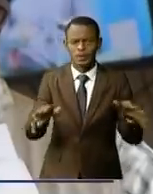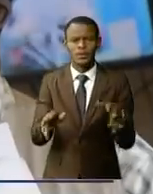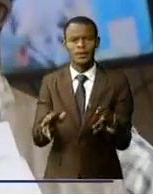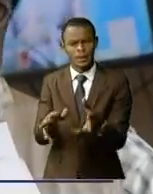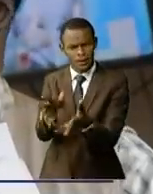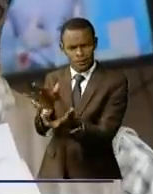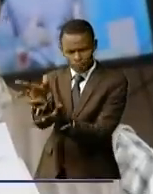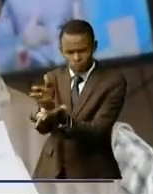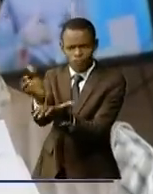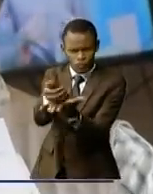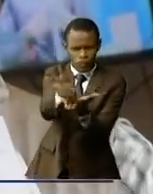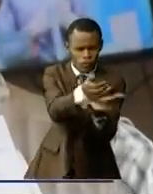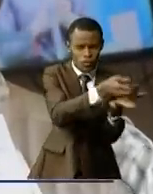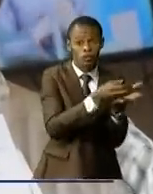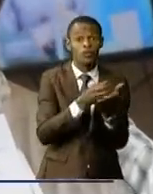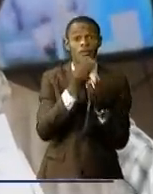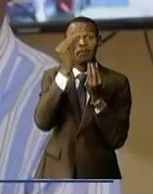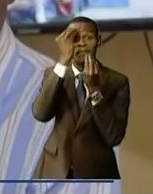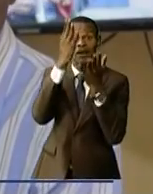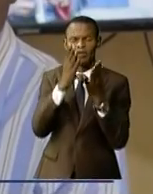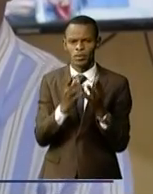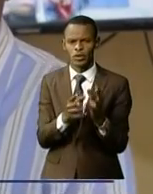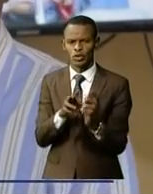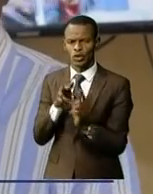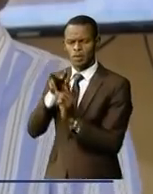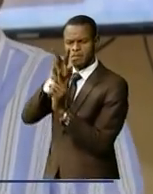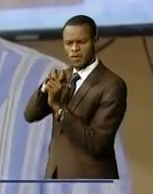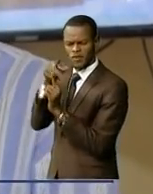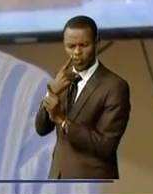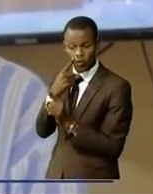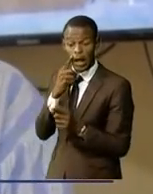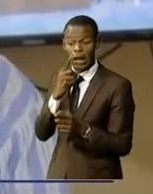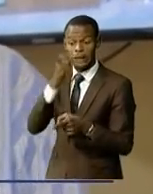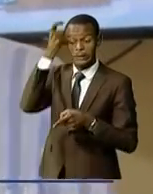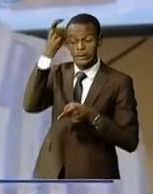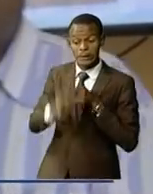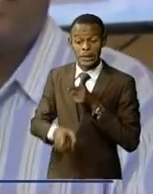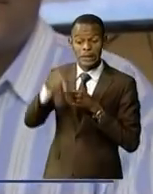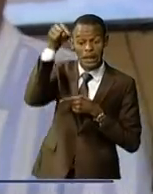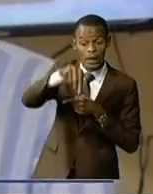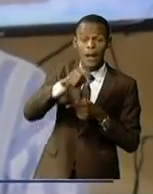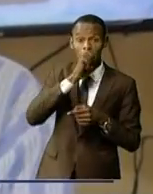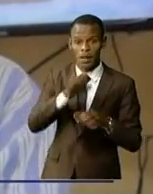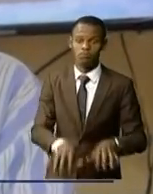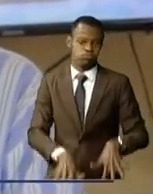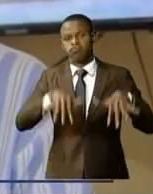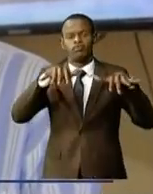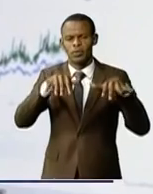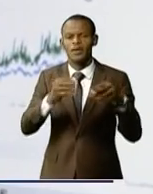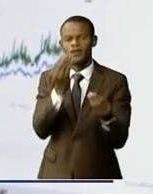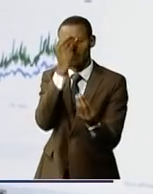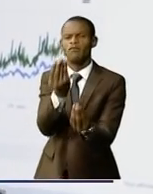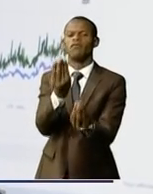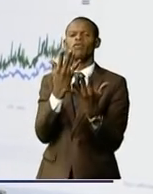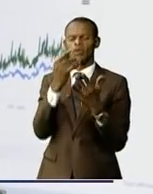mer. C'est ce qu'a annoncé Pierre Tichimbi, technicien informaticien. Lors de la présentation de l'équipement de travail, notamment